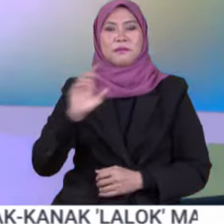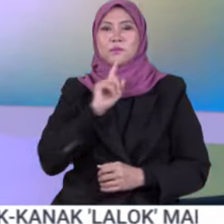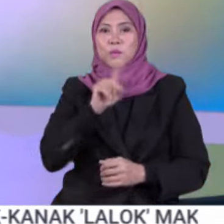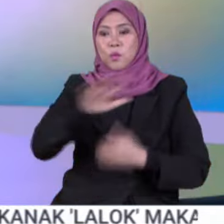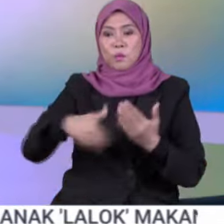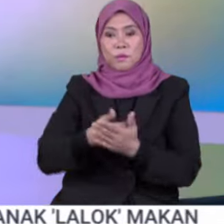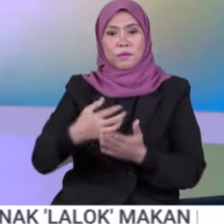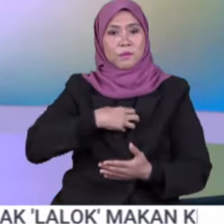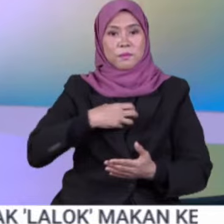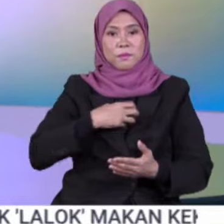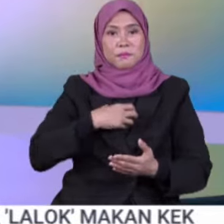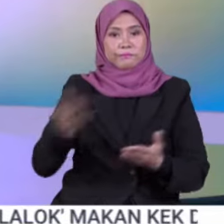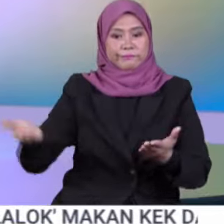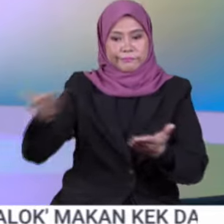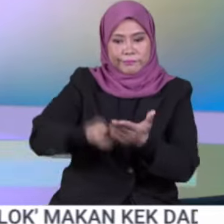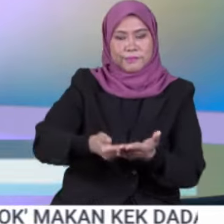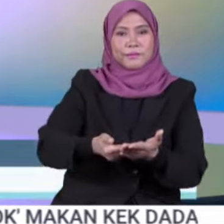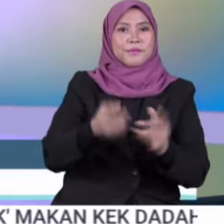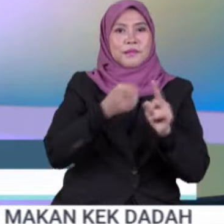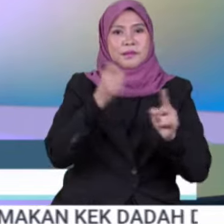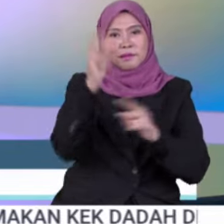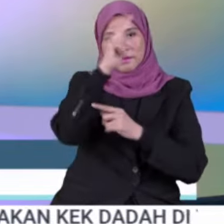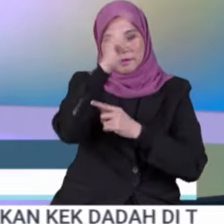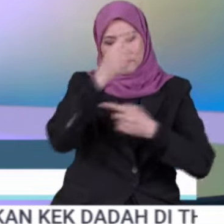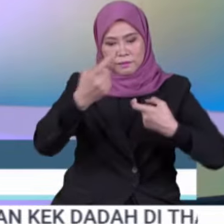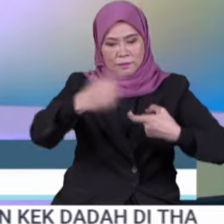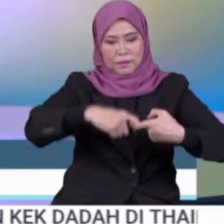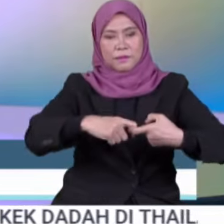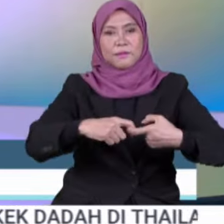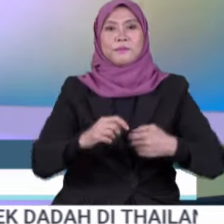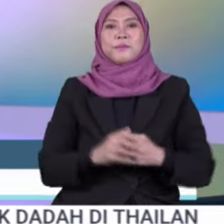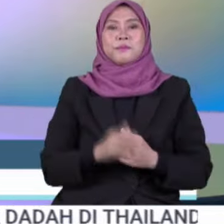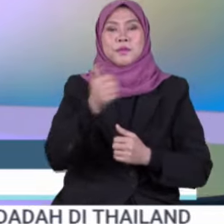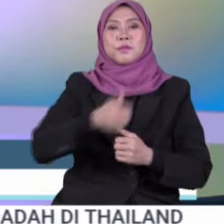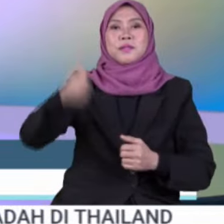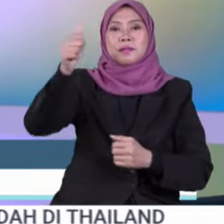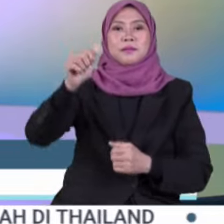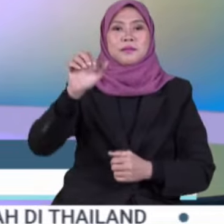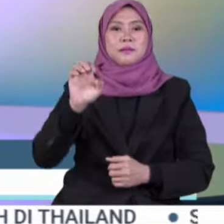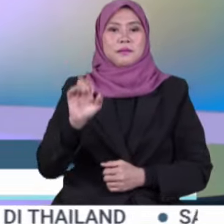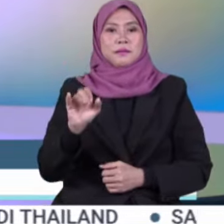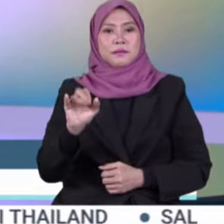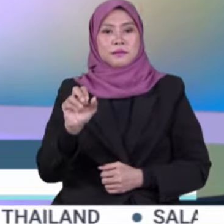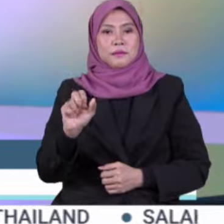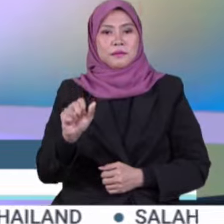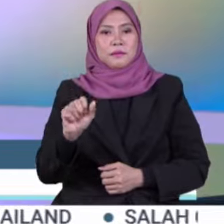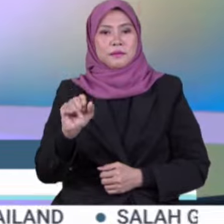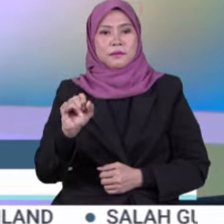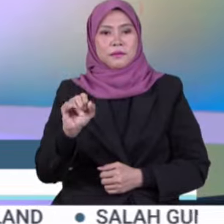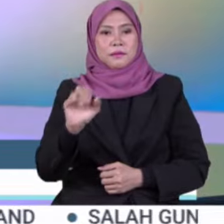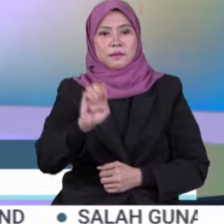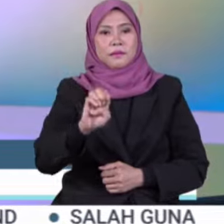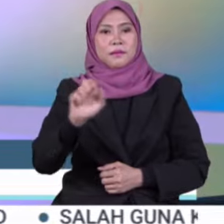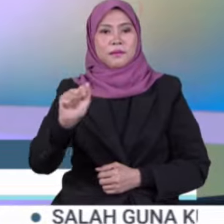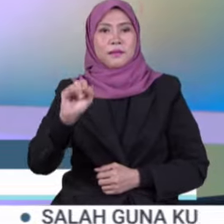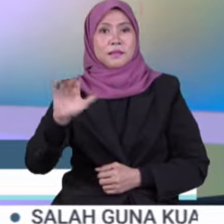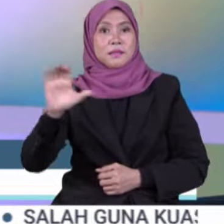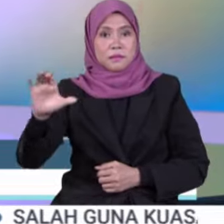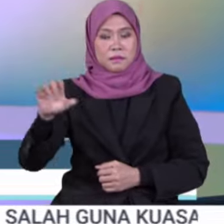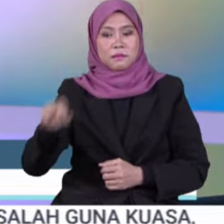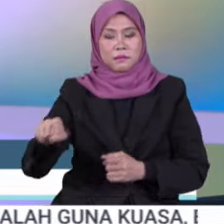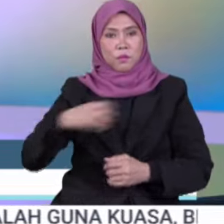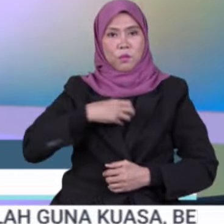disyorkan kepada jabatan atau agensi kerajaan berkaitan. Pesuruhjaya EAIC Tan Sri Mahmud Adam berkata, ia bagi memastikan